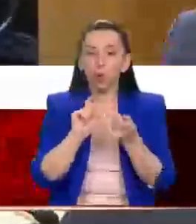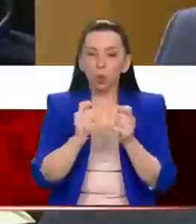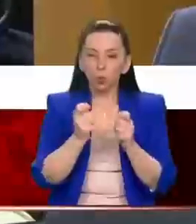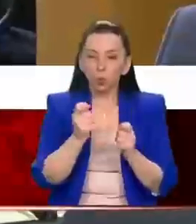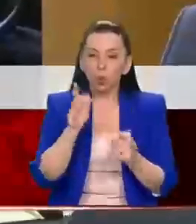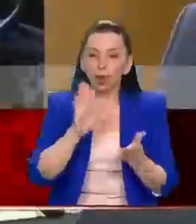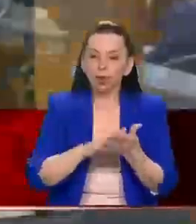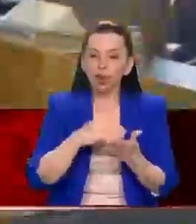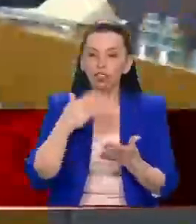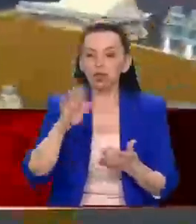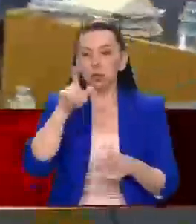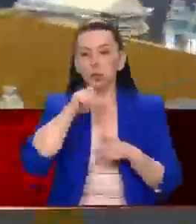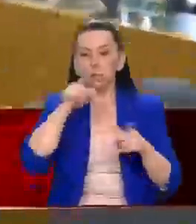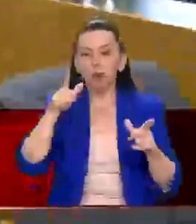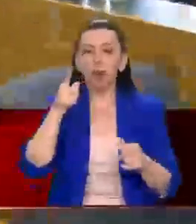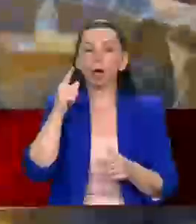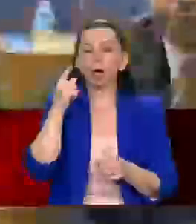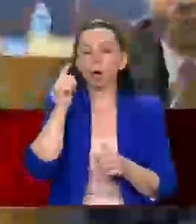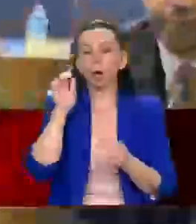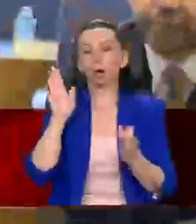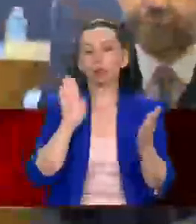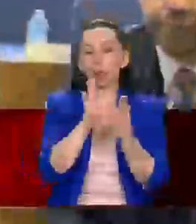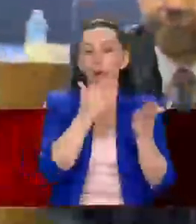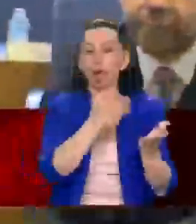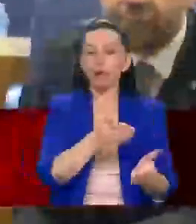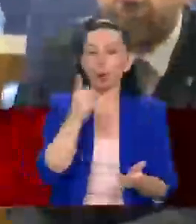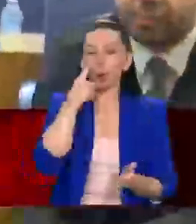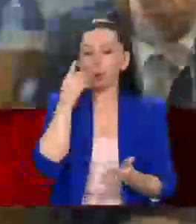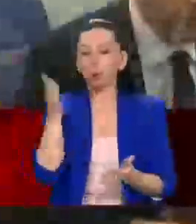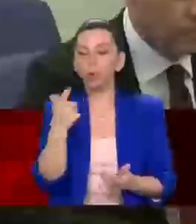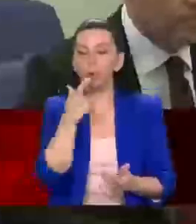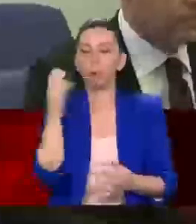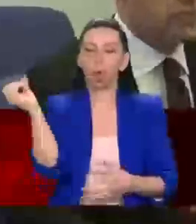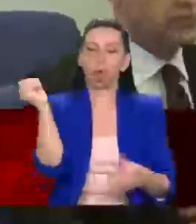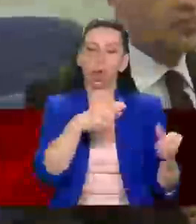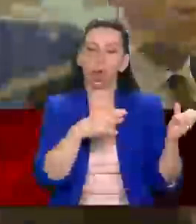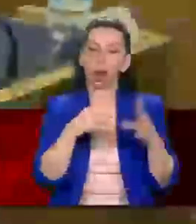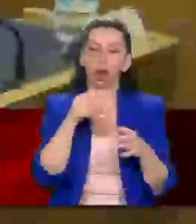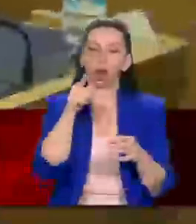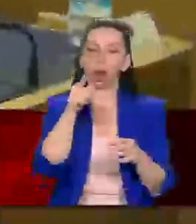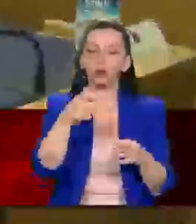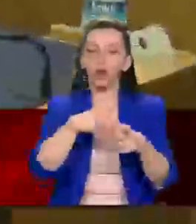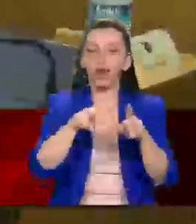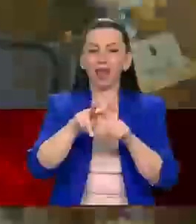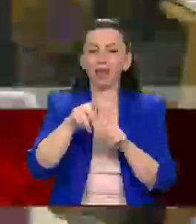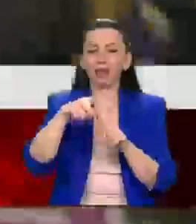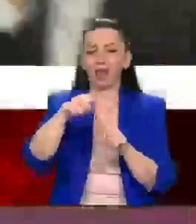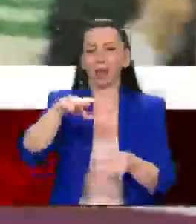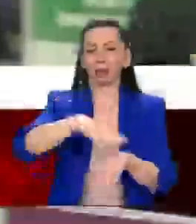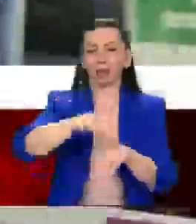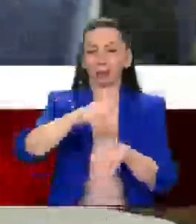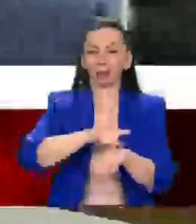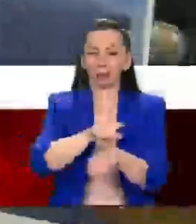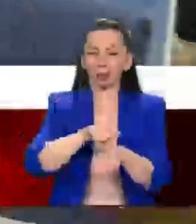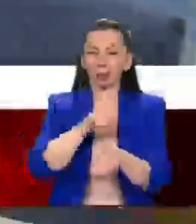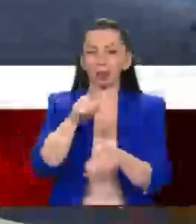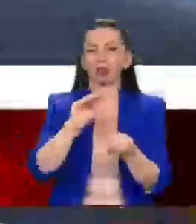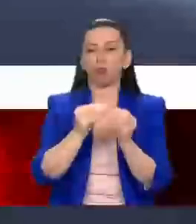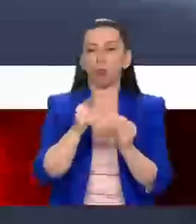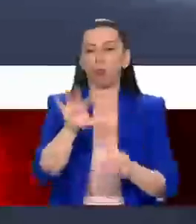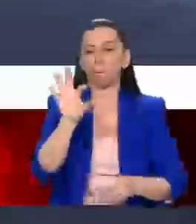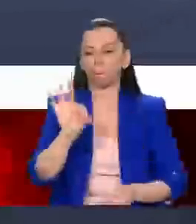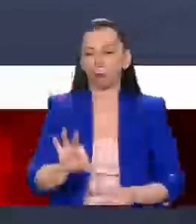ellerinden çıktıkça bağırıyorlar. İktidarla muhalefetin yüksek tonlu söz düellosuyla gergin başladı EYT'nin komisyon süreci. Memlekette staj